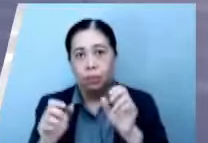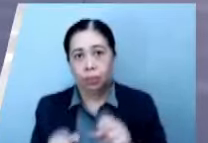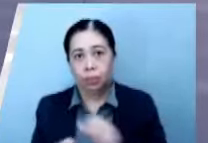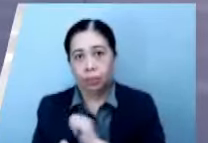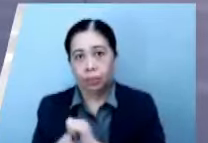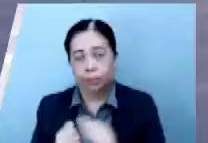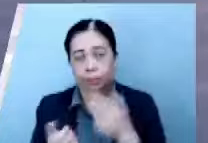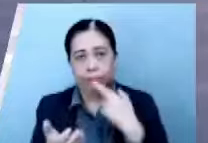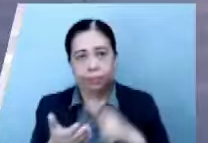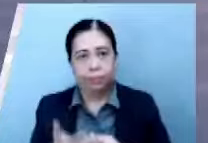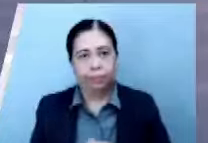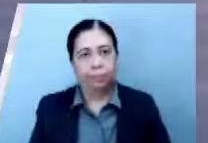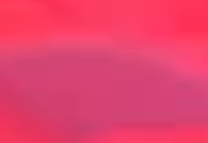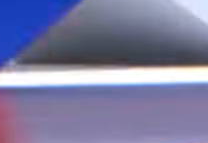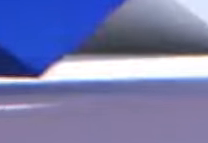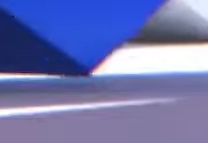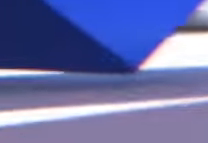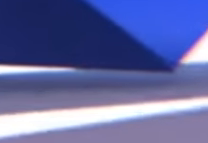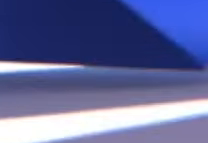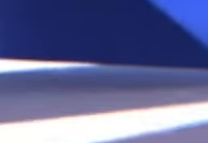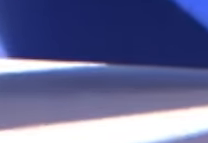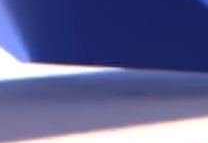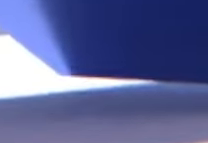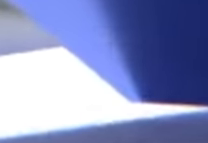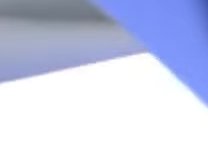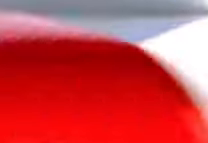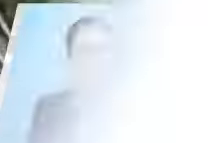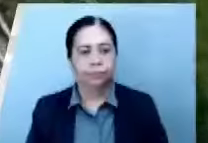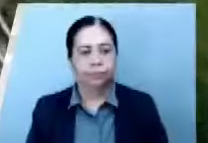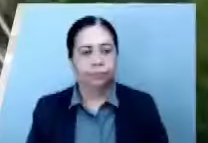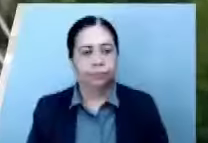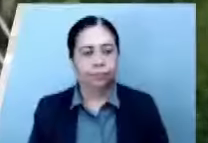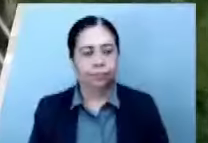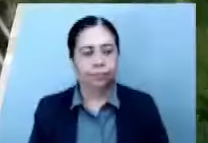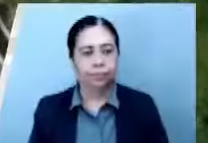ni Joseph Moro.